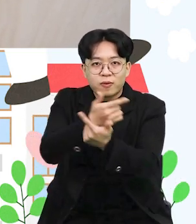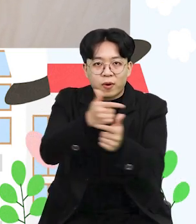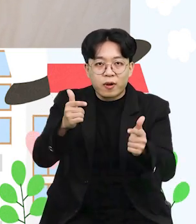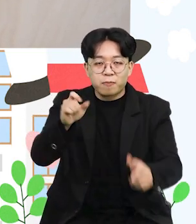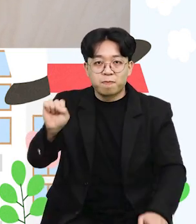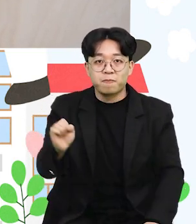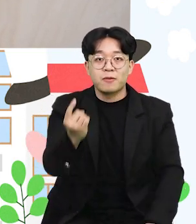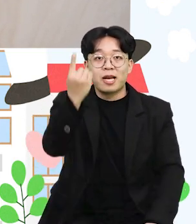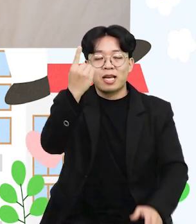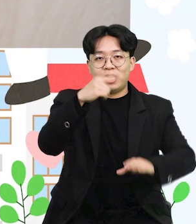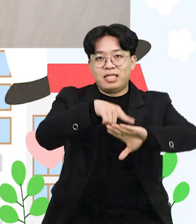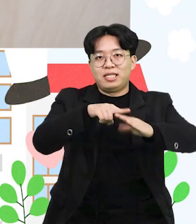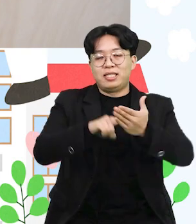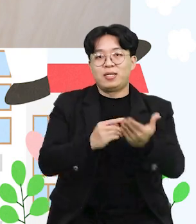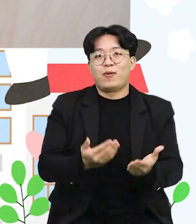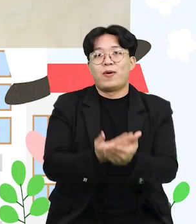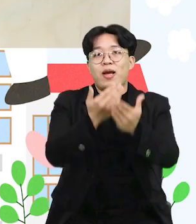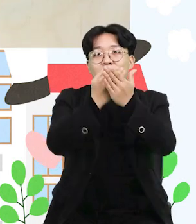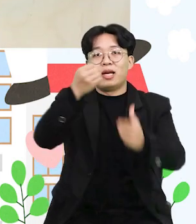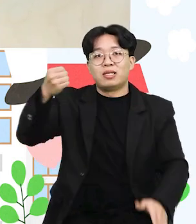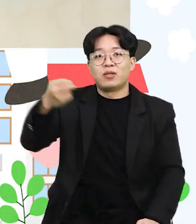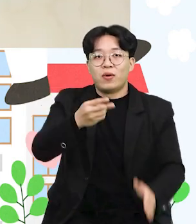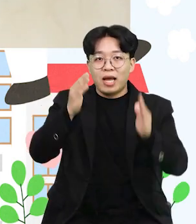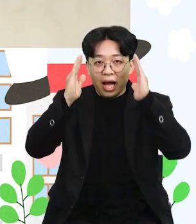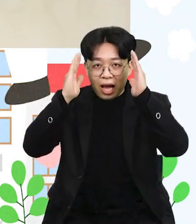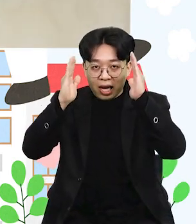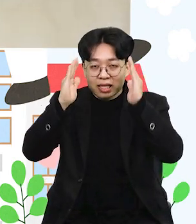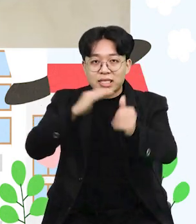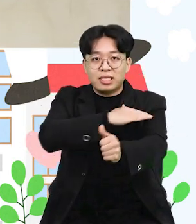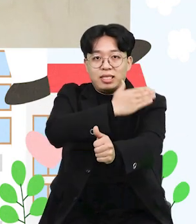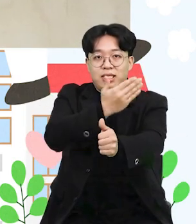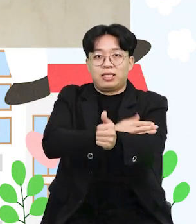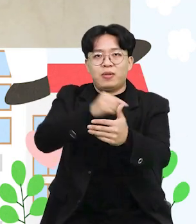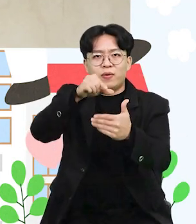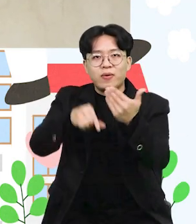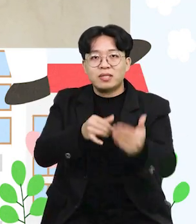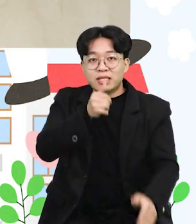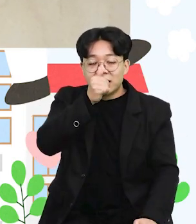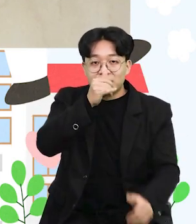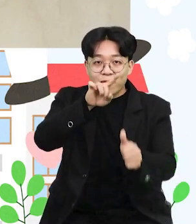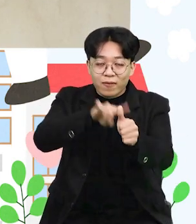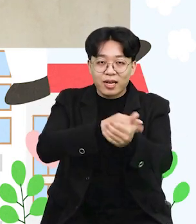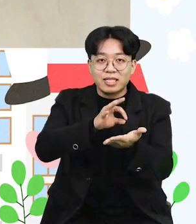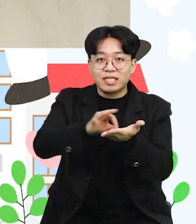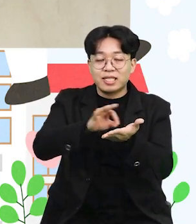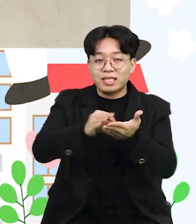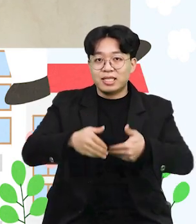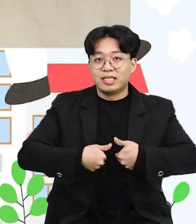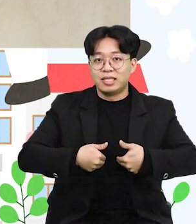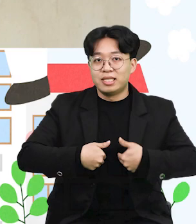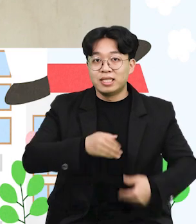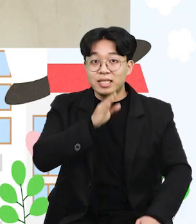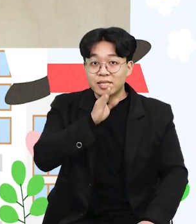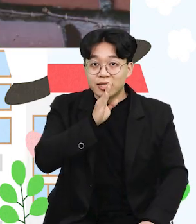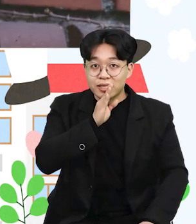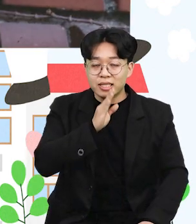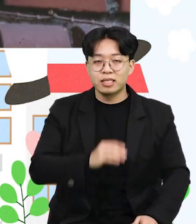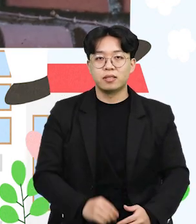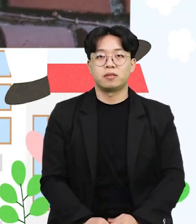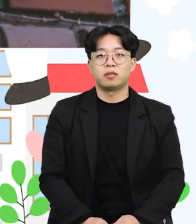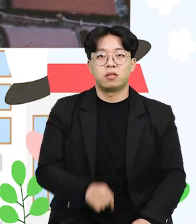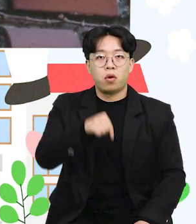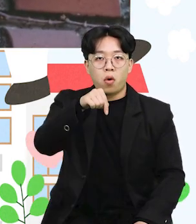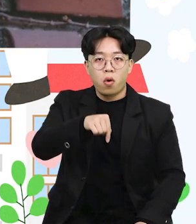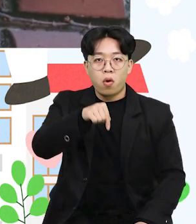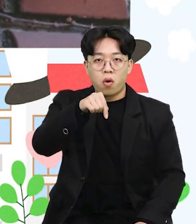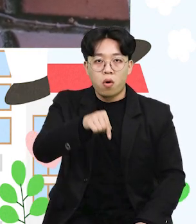비롯해 건전한 정서 발달과 학습 능력 향상 프로그램까지 운영하니 이용하지 않을 이유가 없겠죠. 그동안